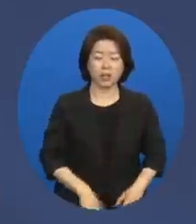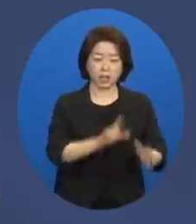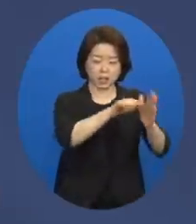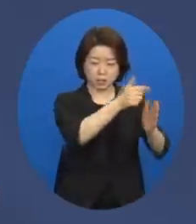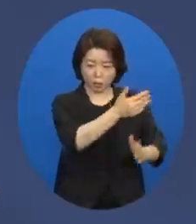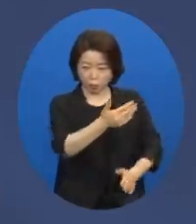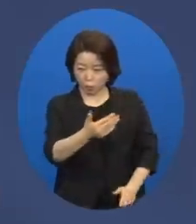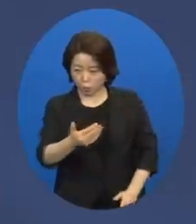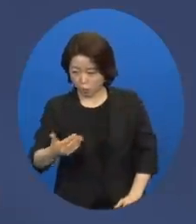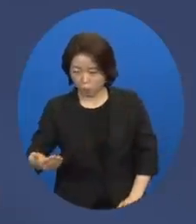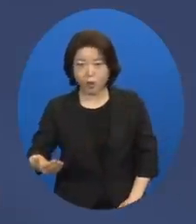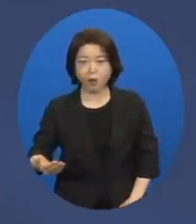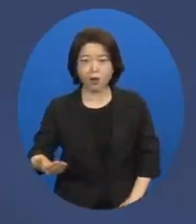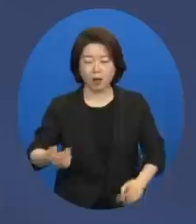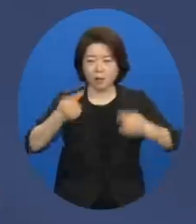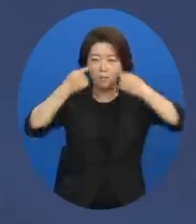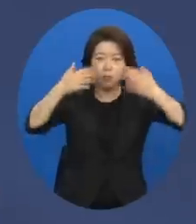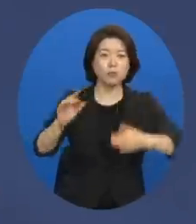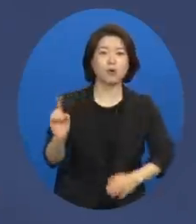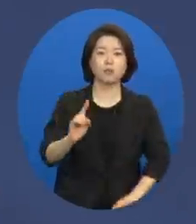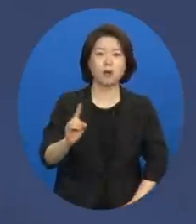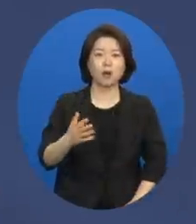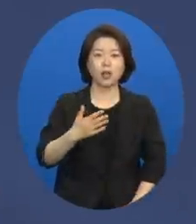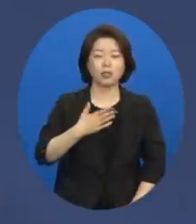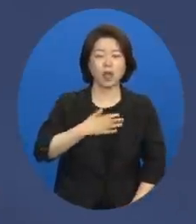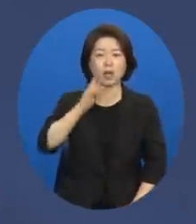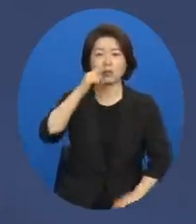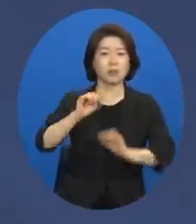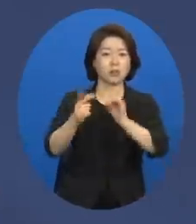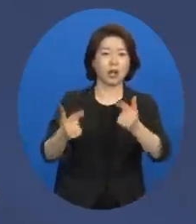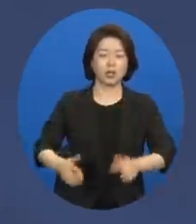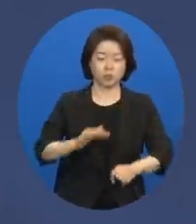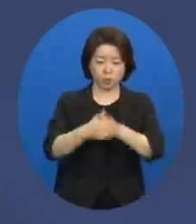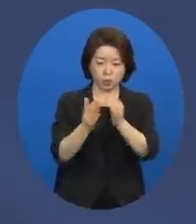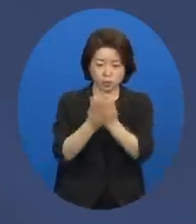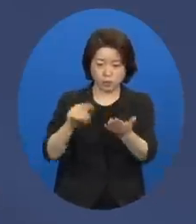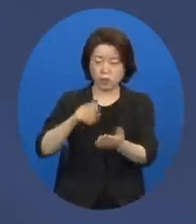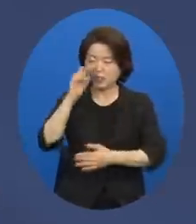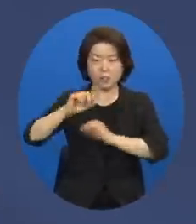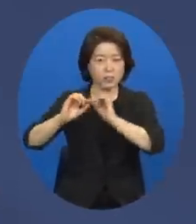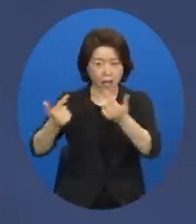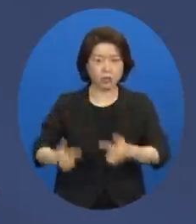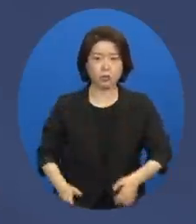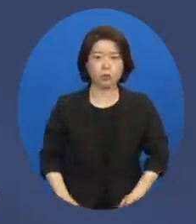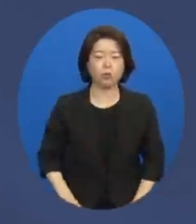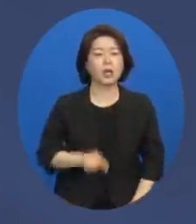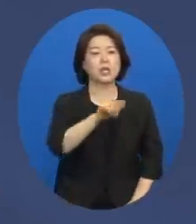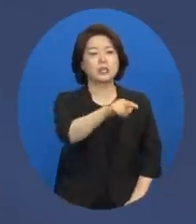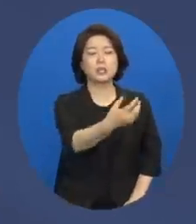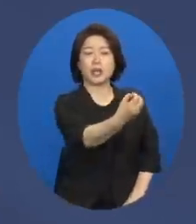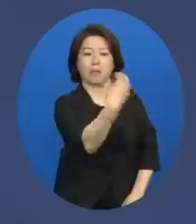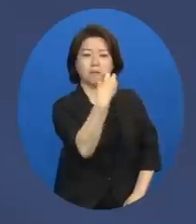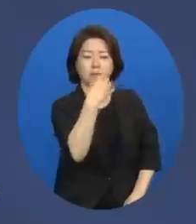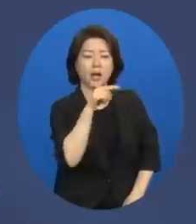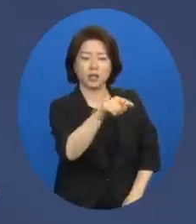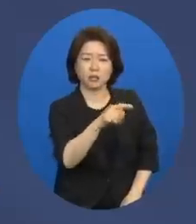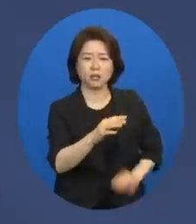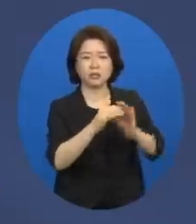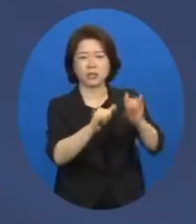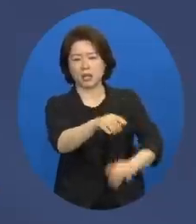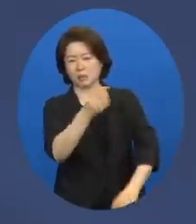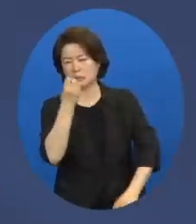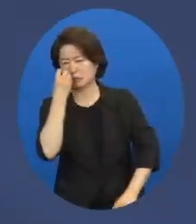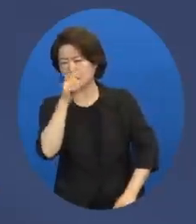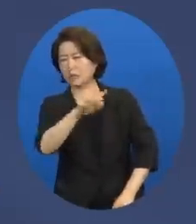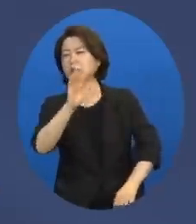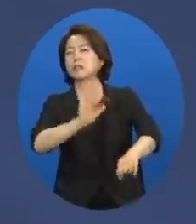지나면서 점점 더 분명한 건 제가 틀린 게 아니라 성경이 틀린 게 아니라 그렇게 말하는 사람들이 이상하다는 걸 알게